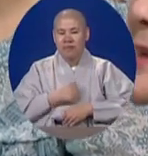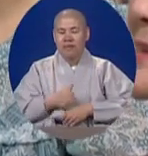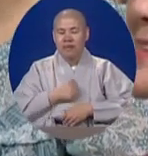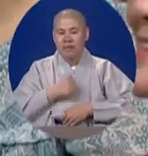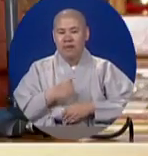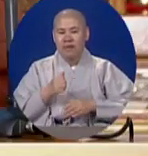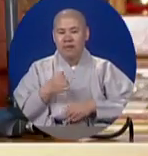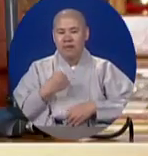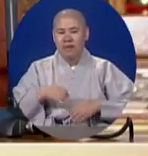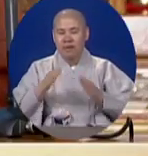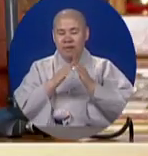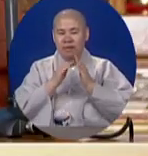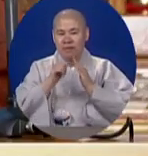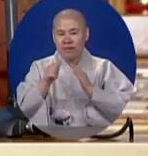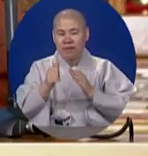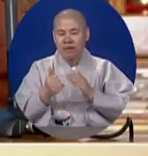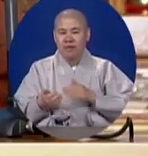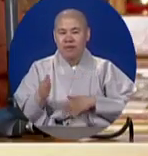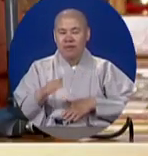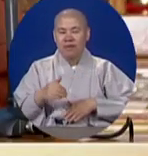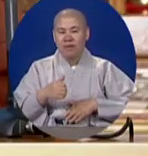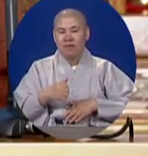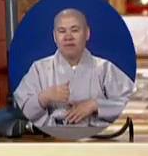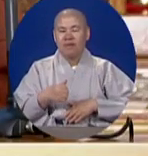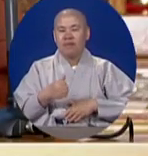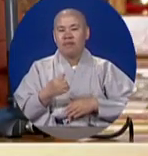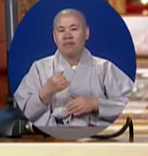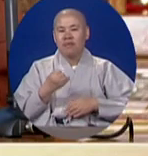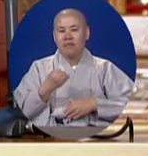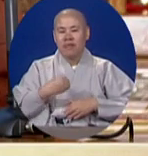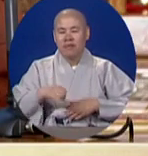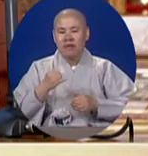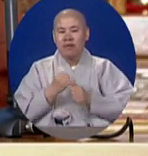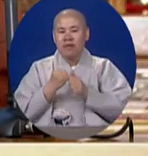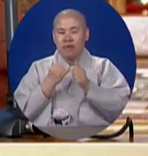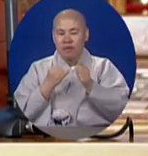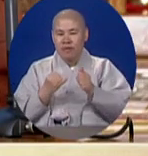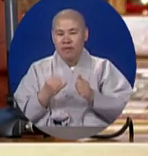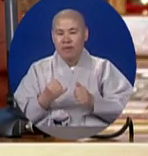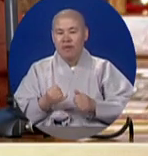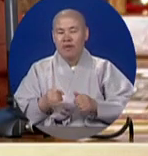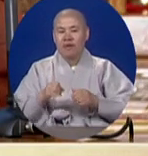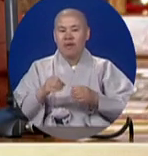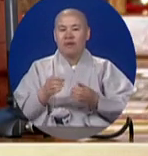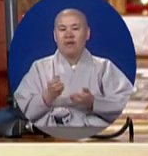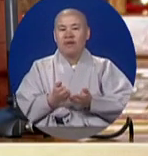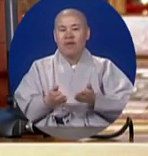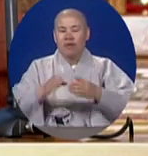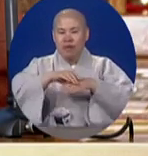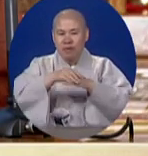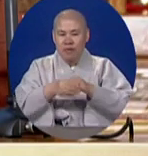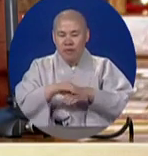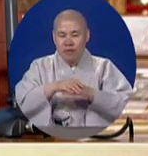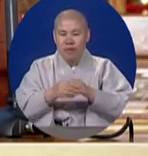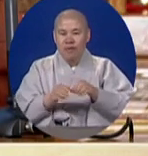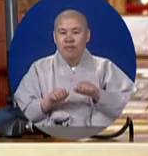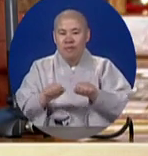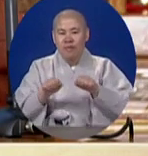사위가 역시 또 설거지도 하고 음식도 만들고 청소도 하고